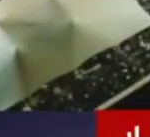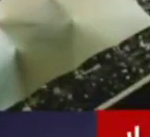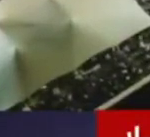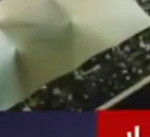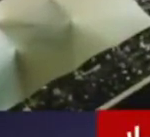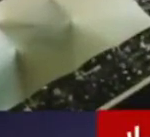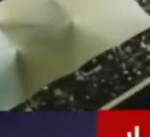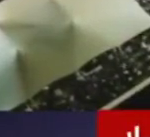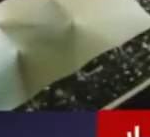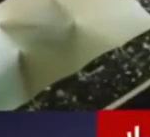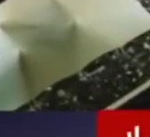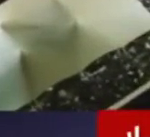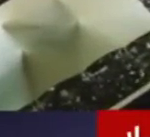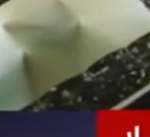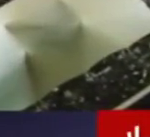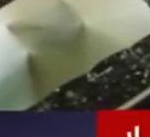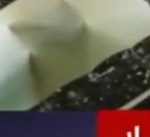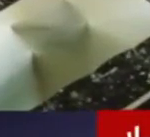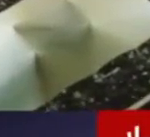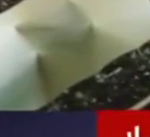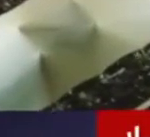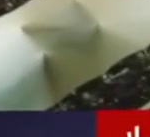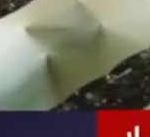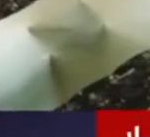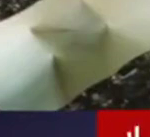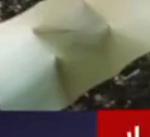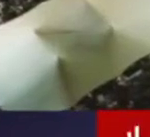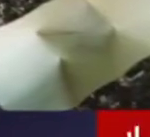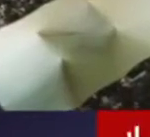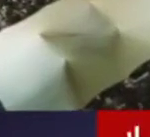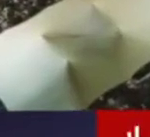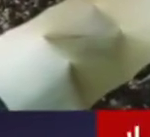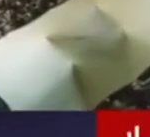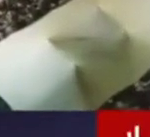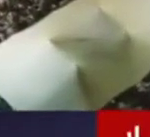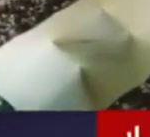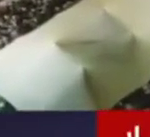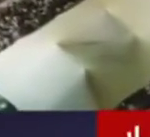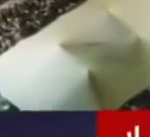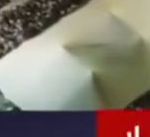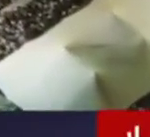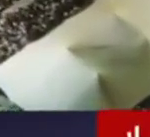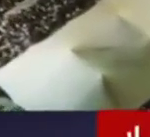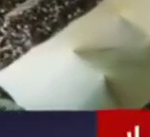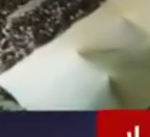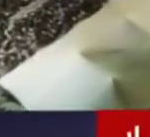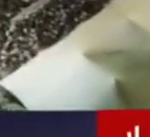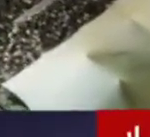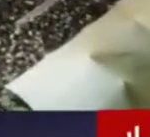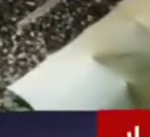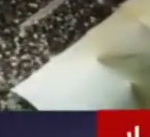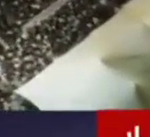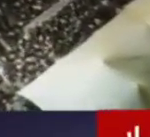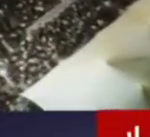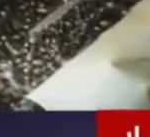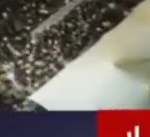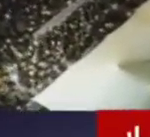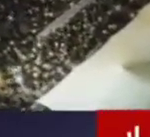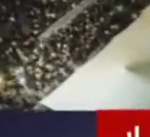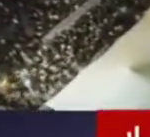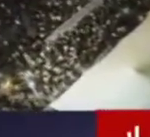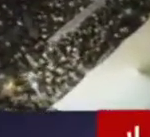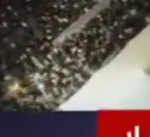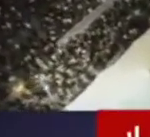صعبه انا اثق بدره جنودنا وباطنا وقدرتنا جميعا